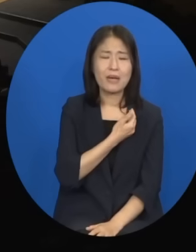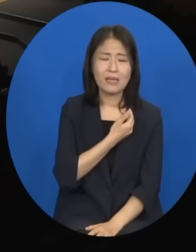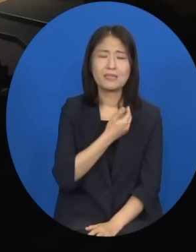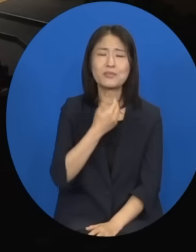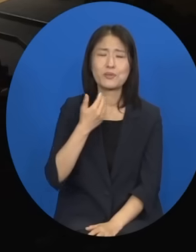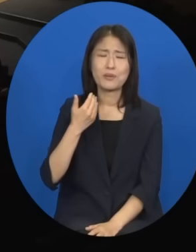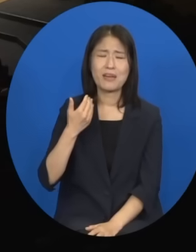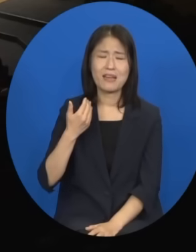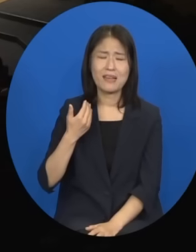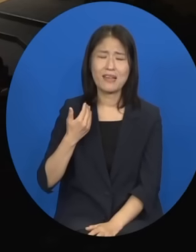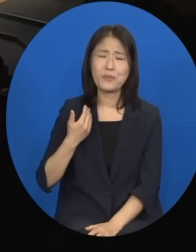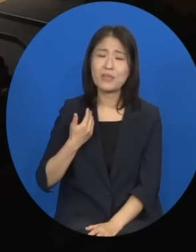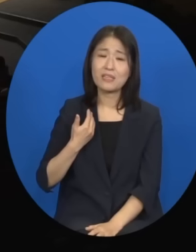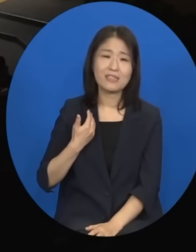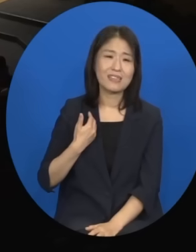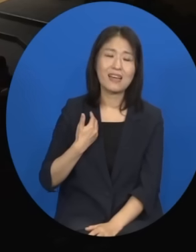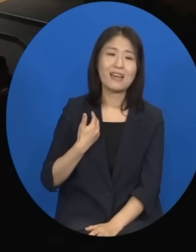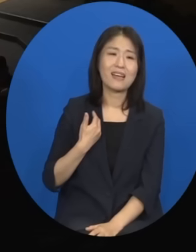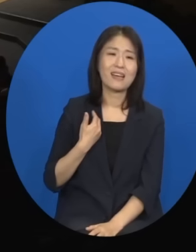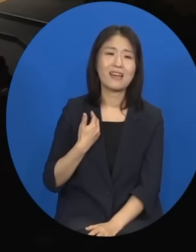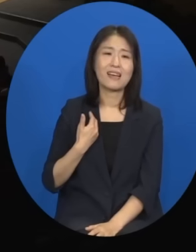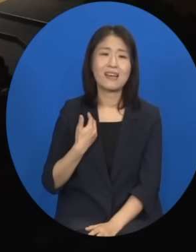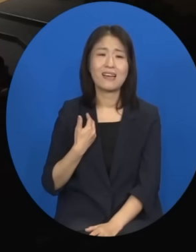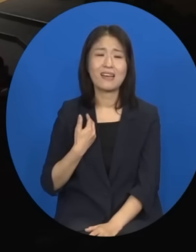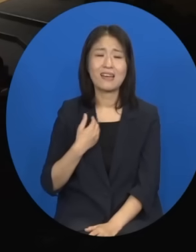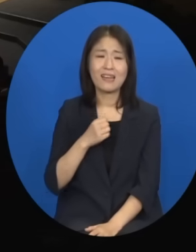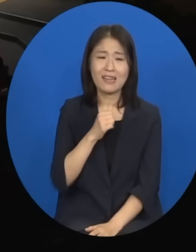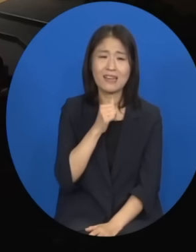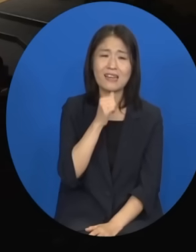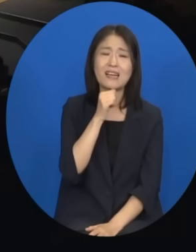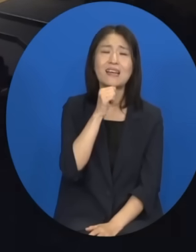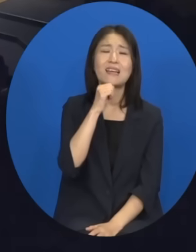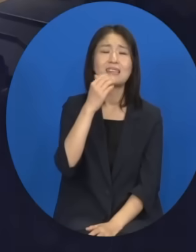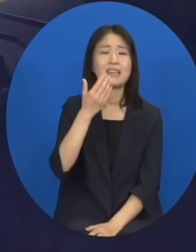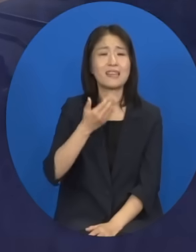난 만족함이라.